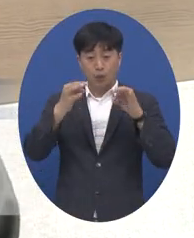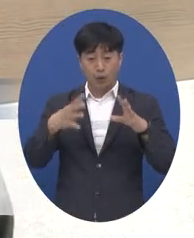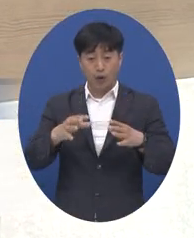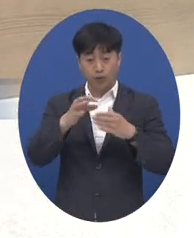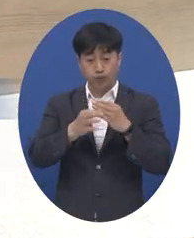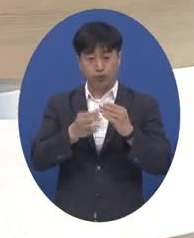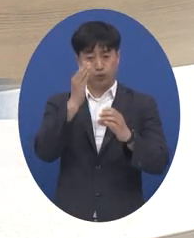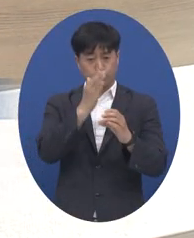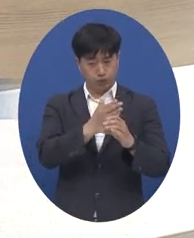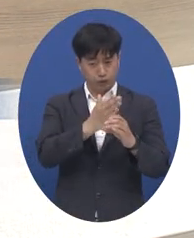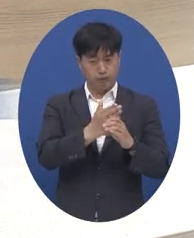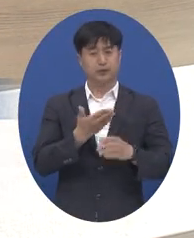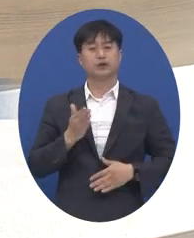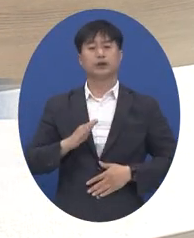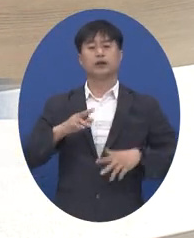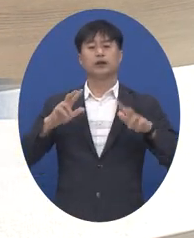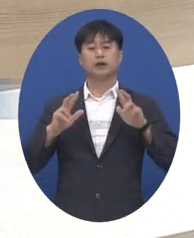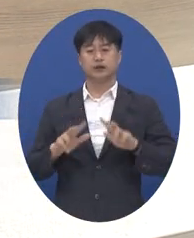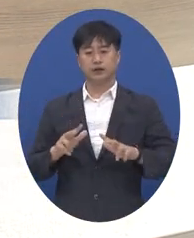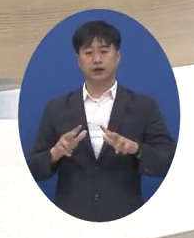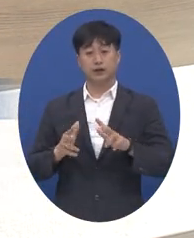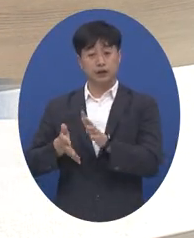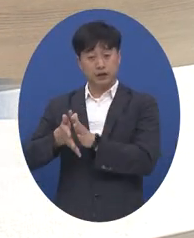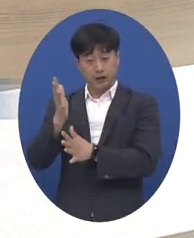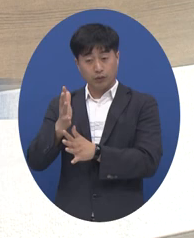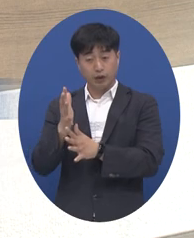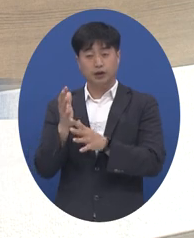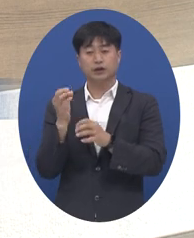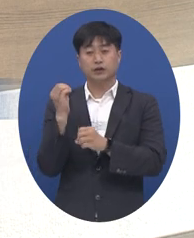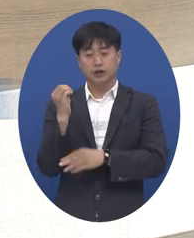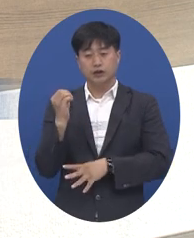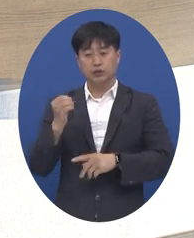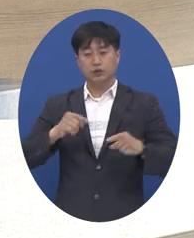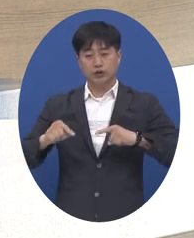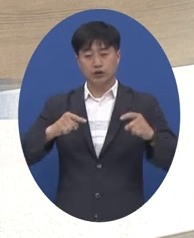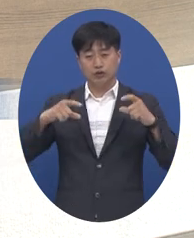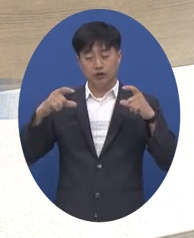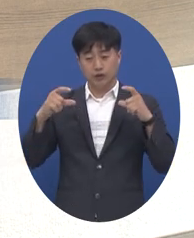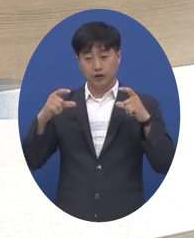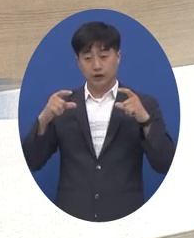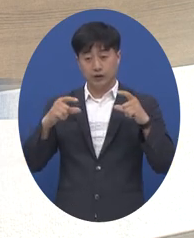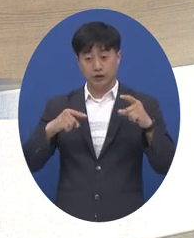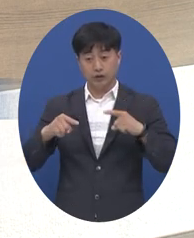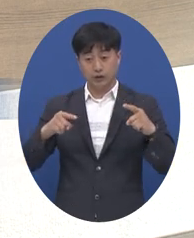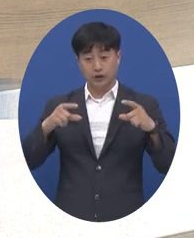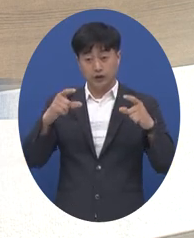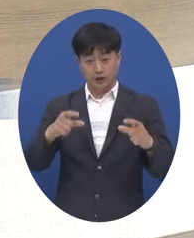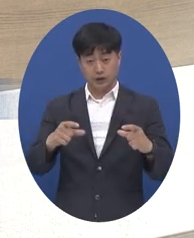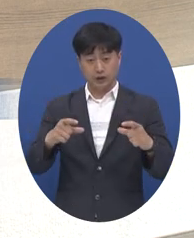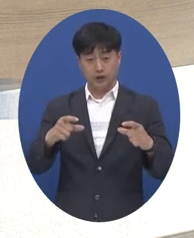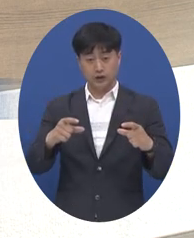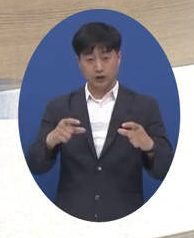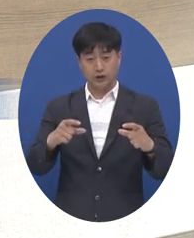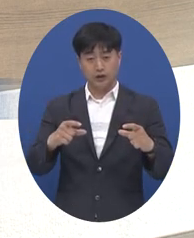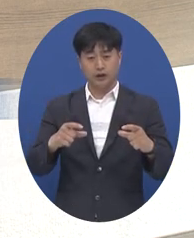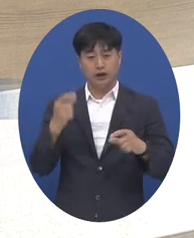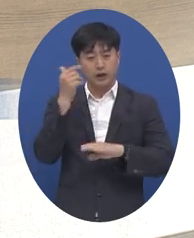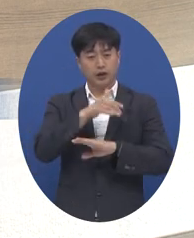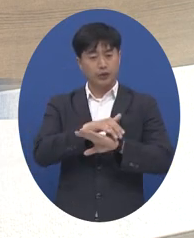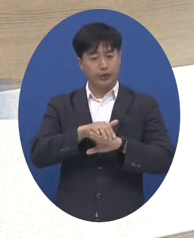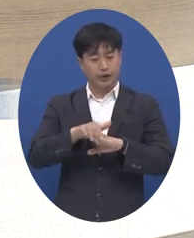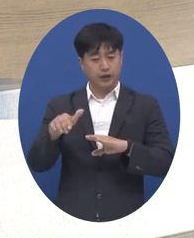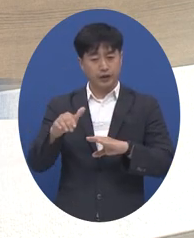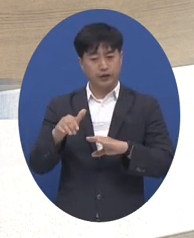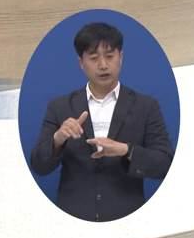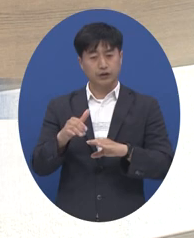프로젝트 중심이었다면 이번에는 기간과 시청 지자체 2조 지자체 간의 어